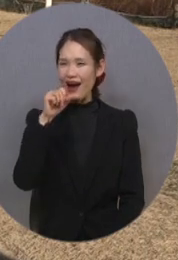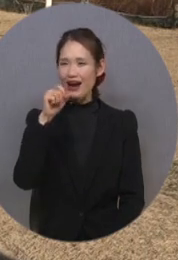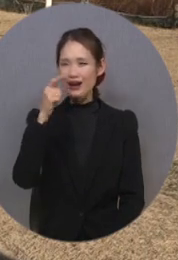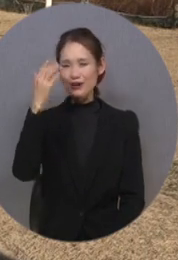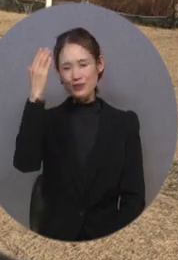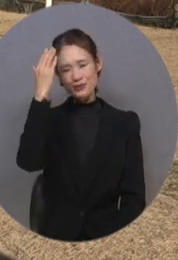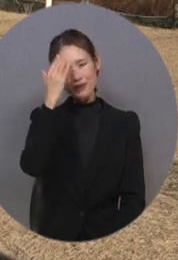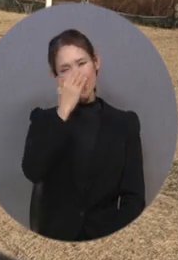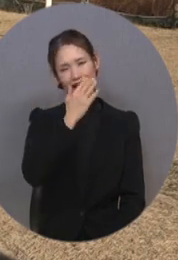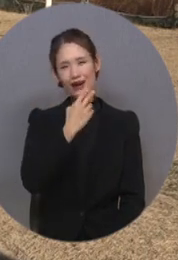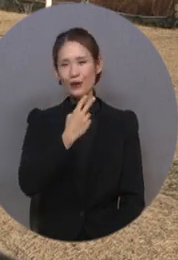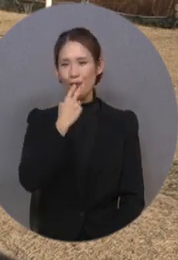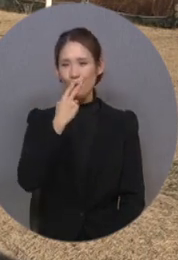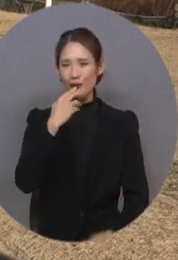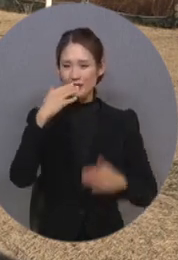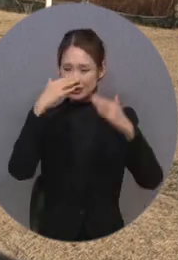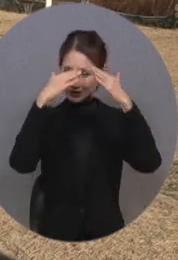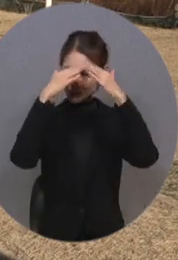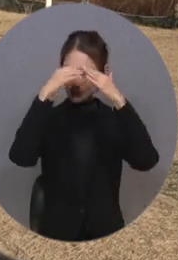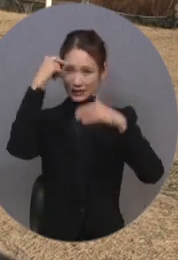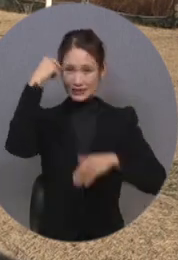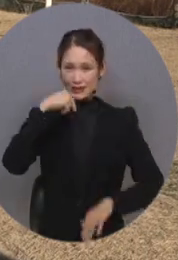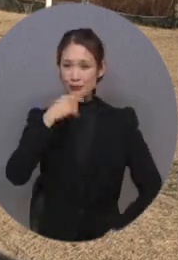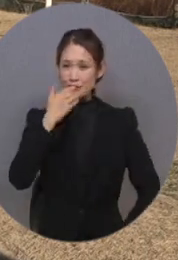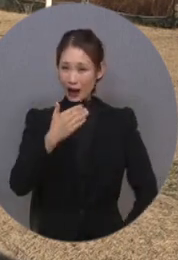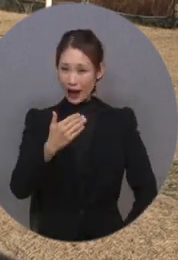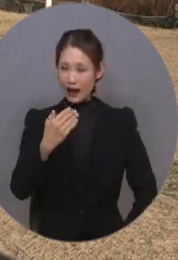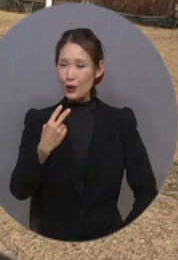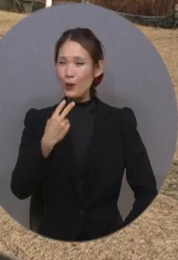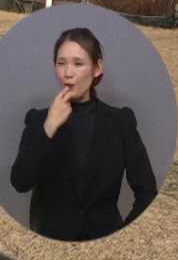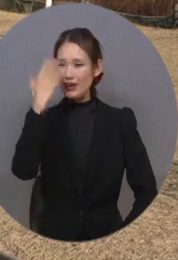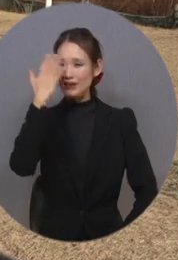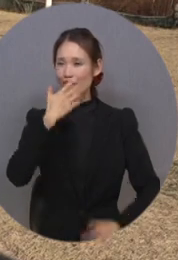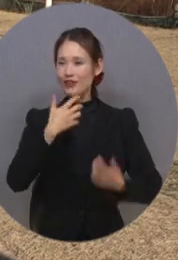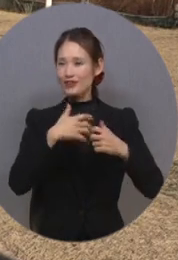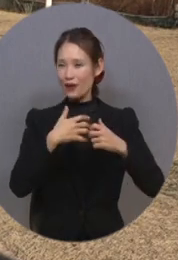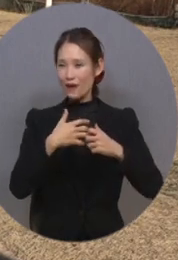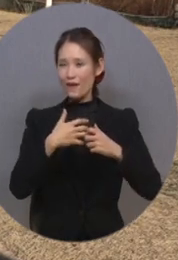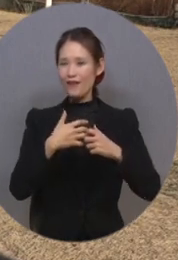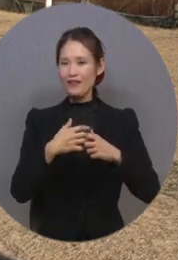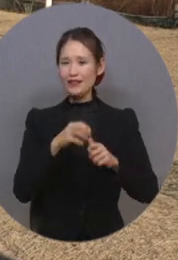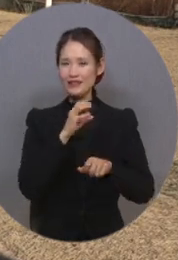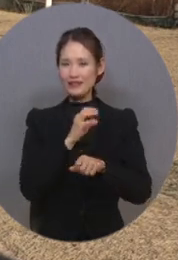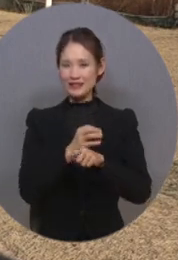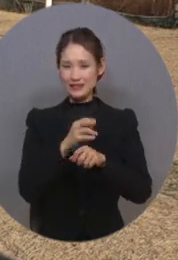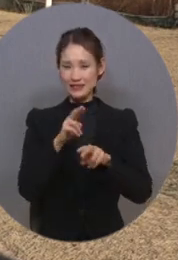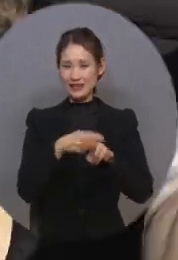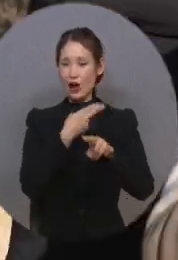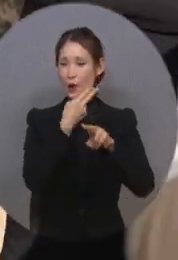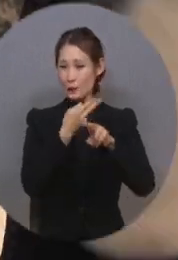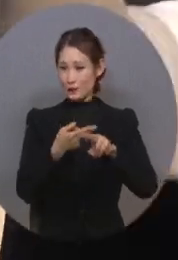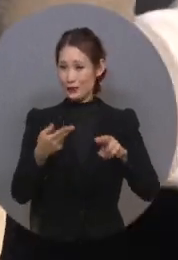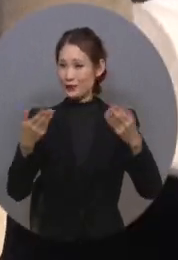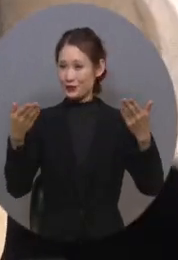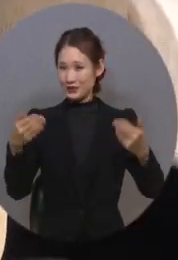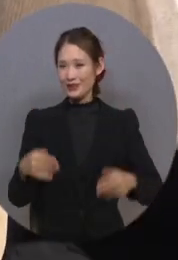맑은 공기를 집안에서 느끼실 수 있도록. 아. 우와. 감사합니다. 공기 청정기.